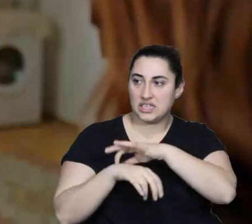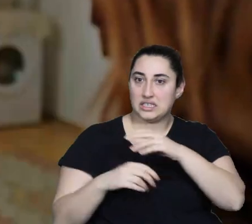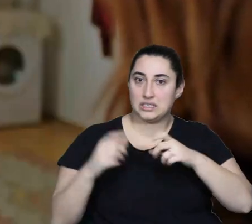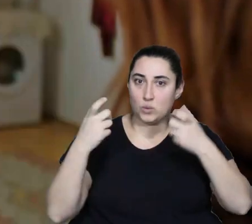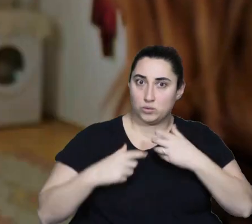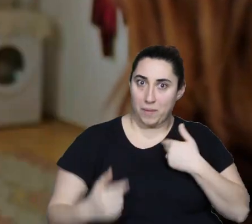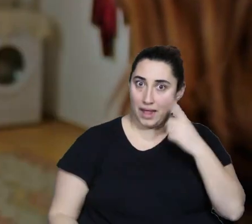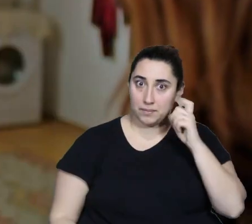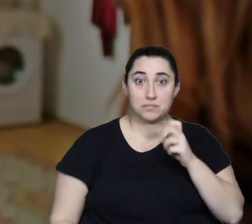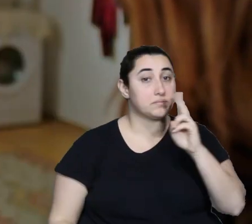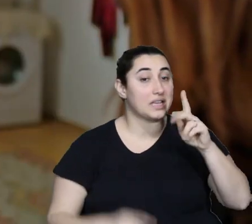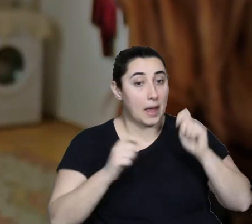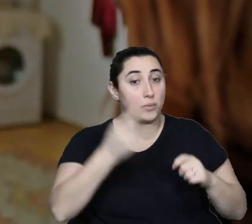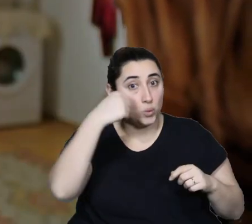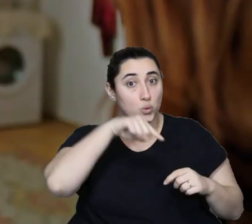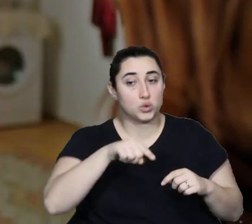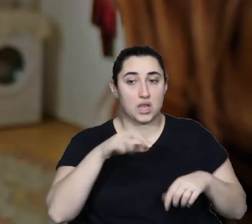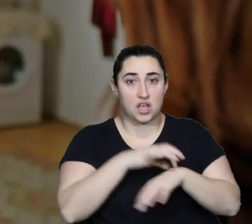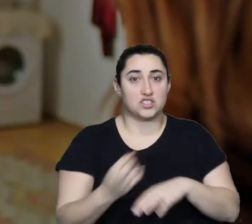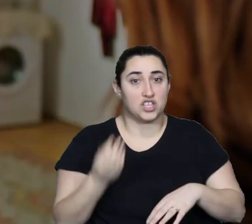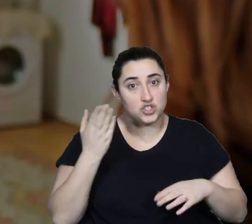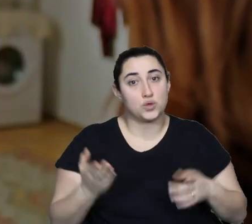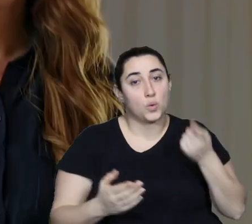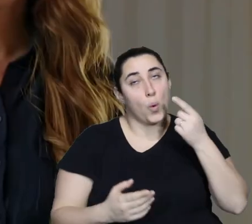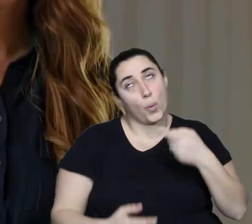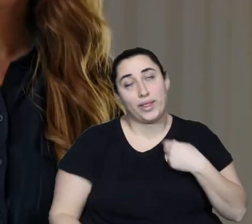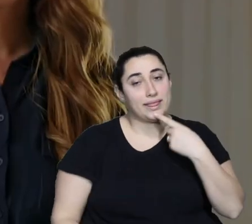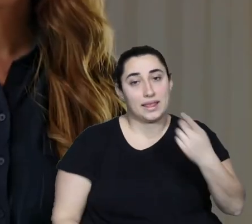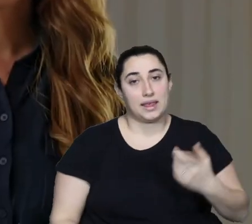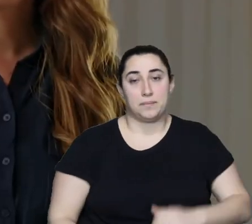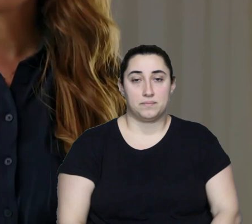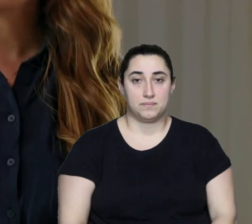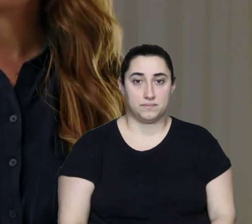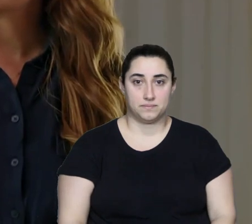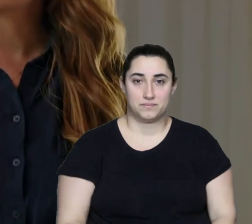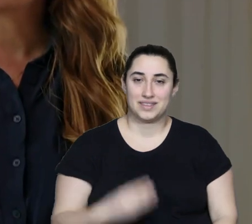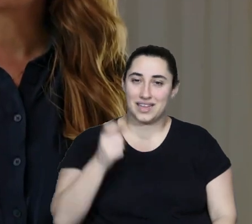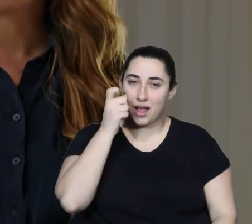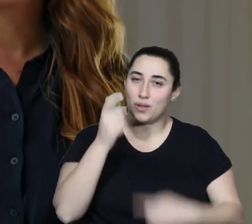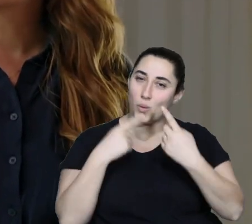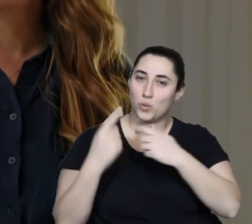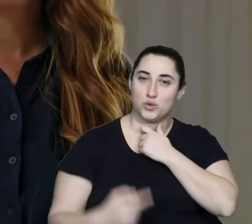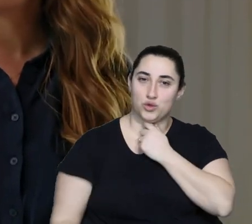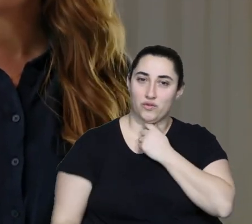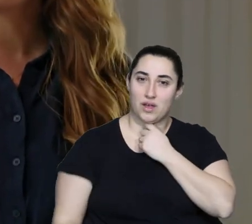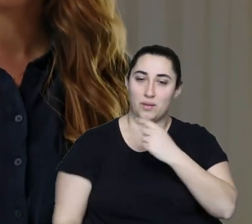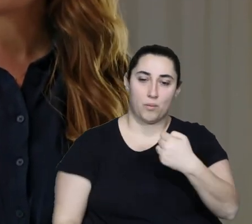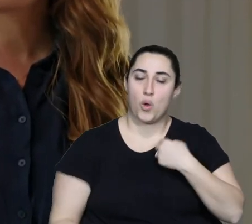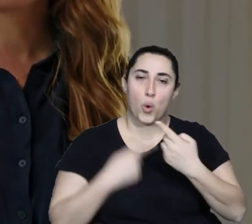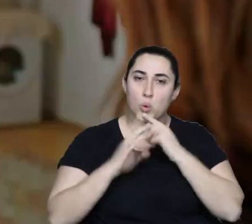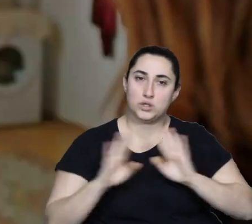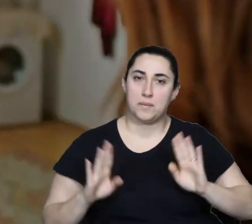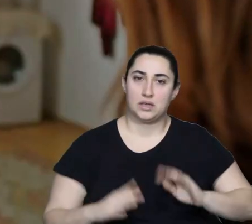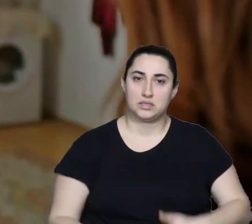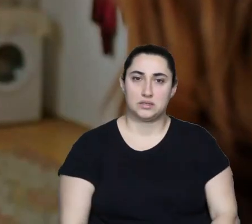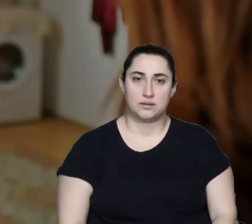ettim? Senin yaptıkların yüzünden bu hale geldiğine göre öyle diyebiliriz. Sözlerine dikkat et lütfen. Benimle böyle